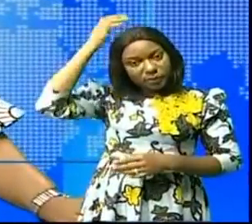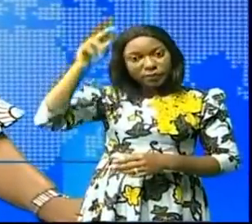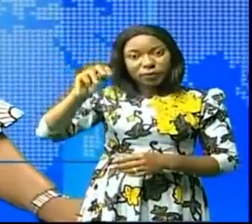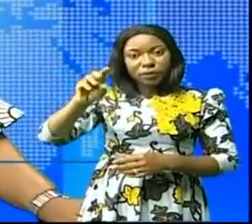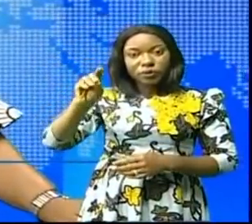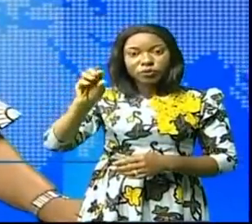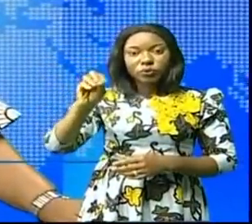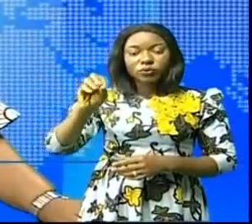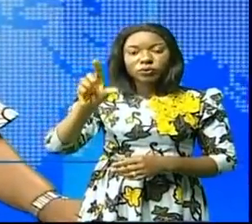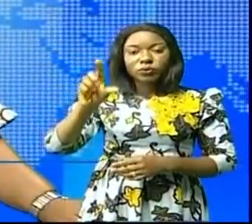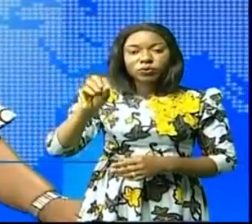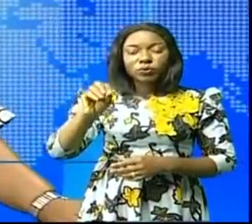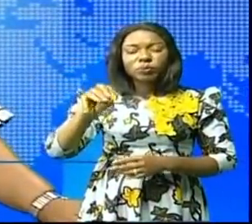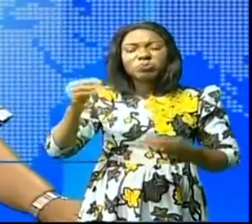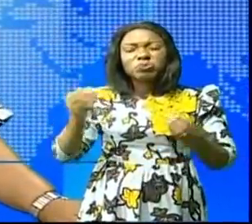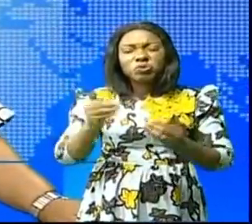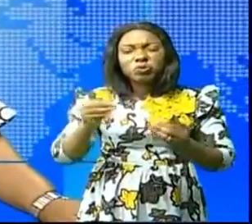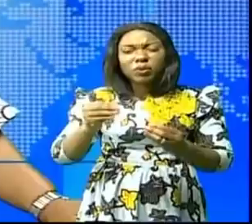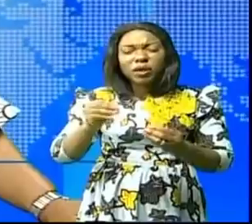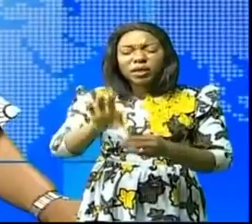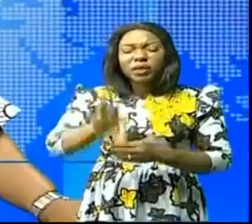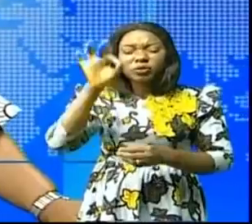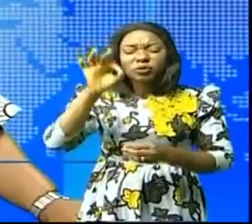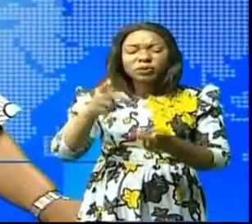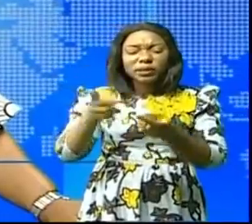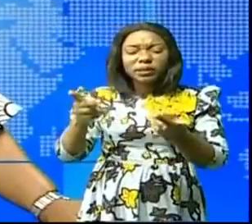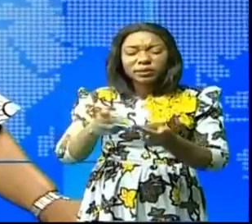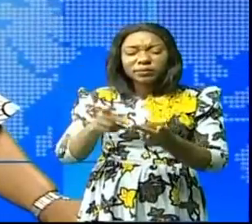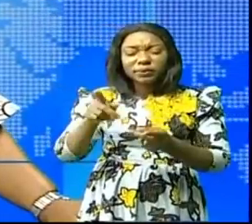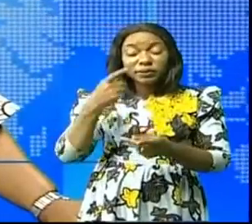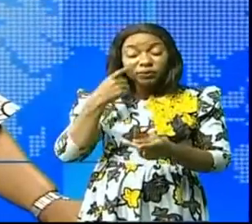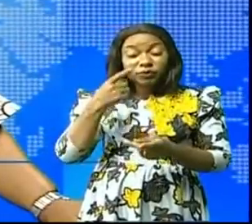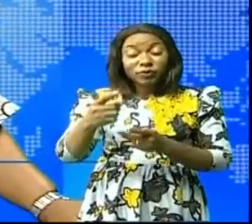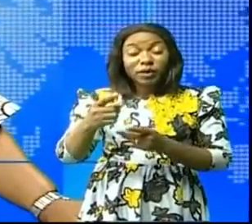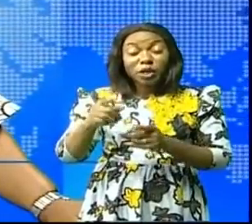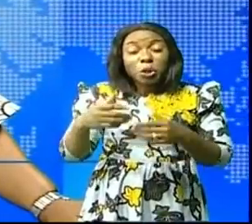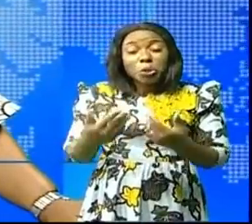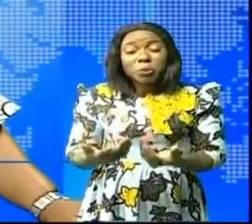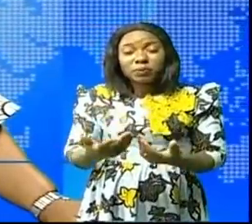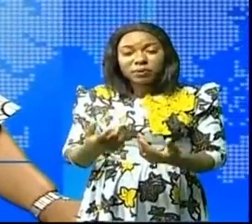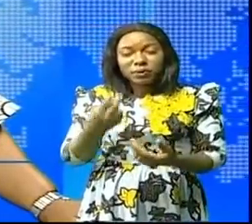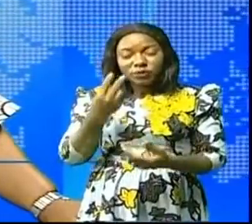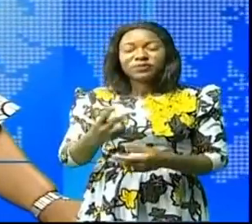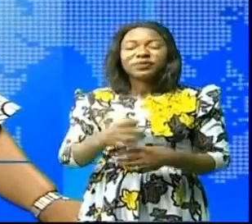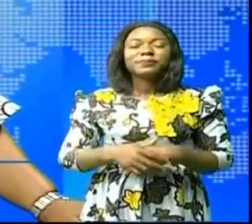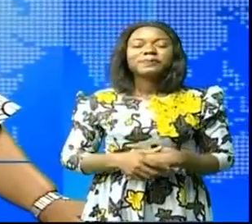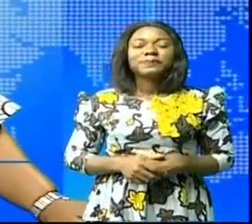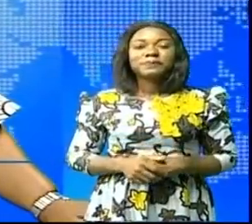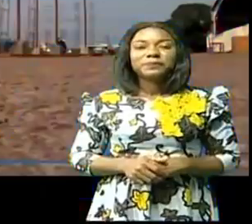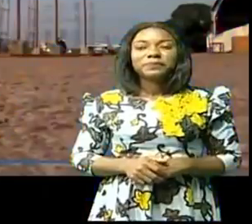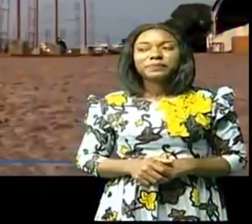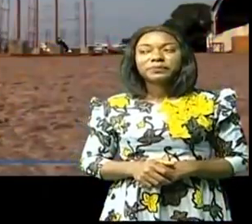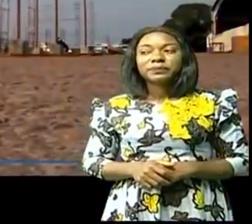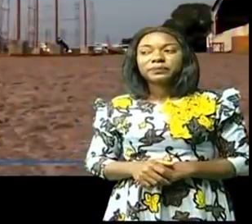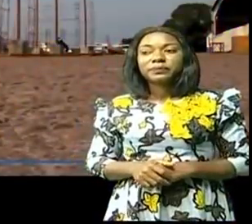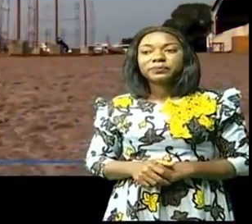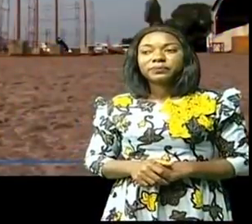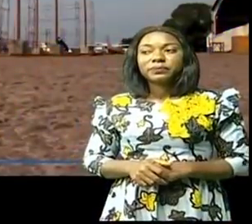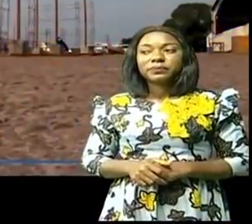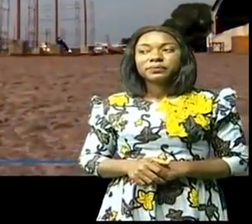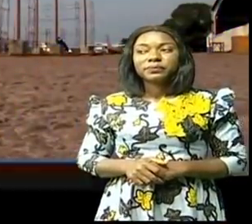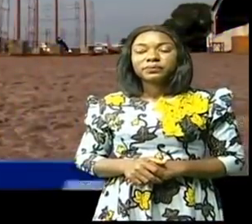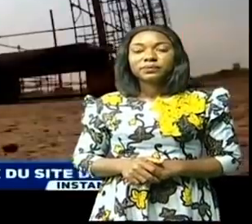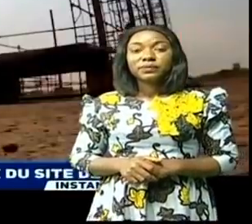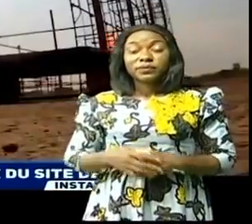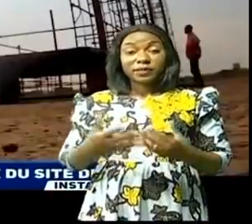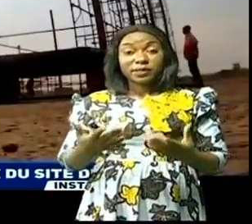retenu. Pourquoi le choix de ce site? Nous faisons un zoom sur le site d'Ndolo avec Gaëtan Magalano. Le podium papal ou